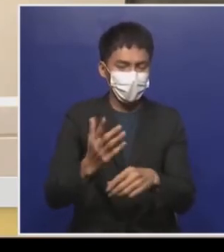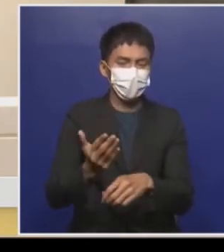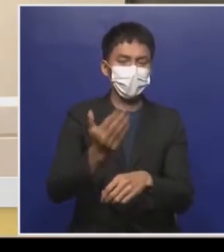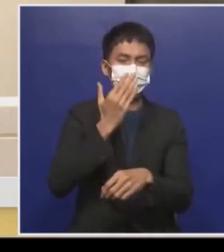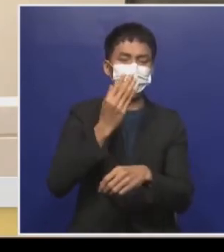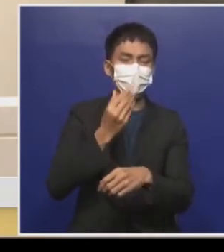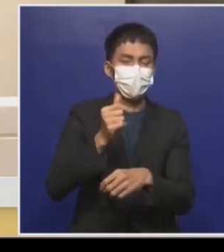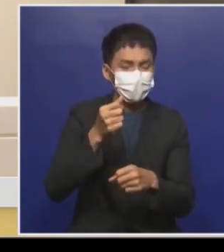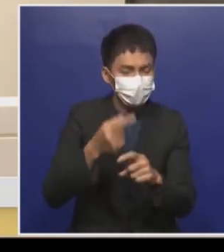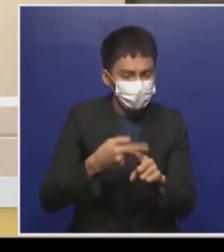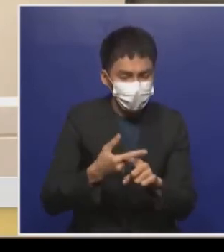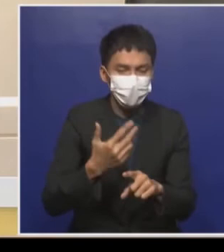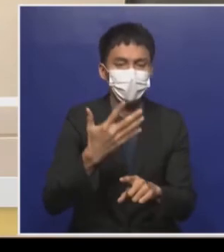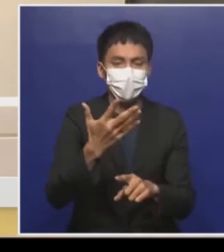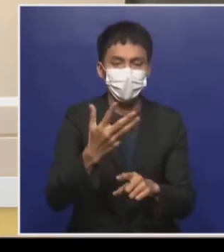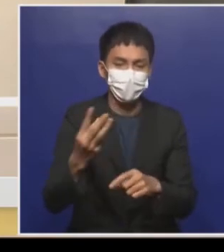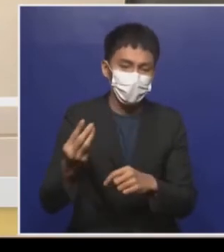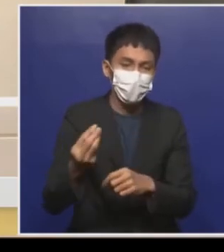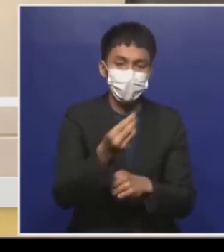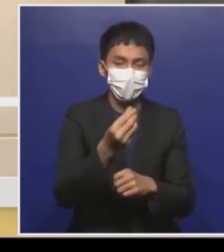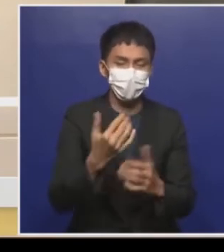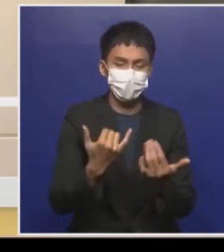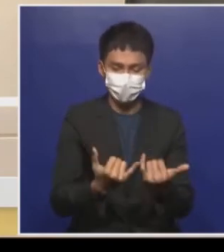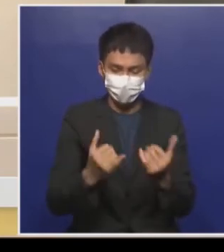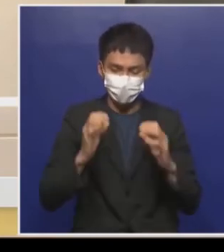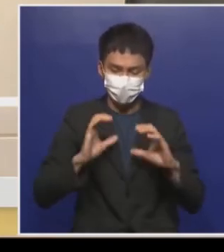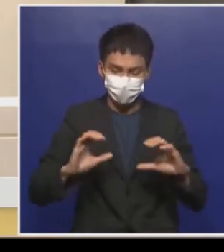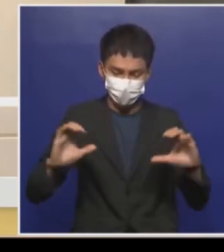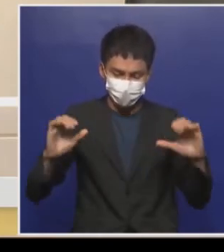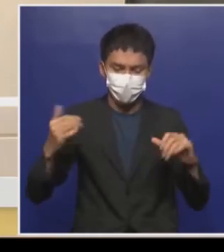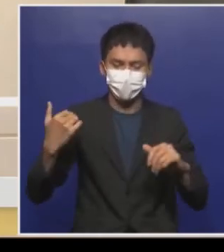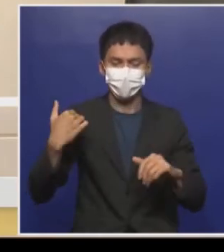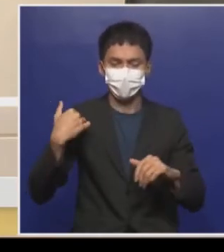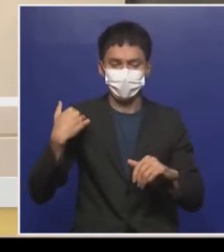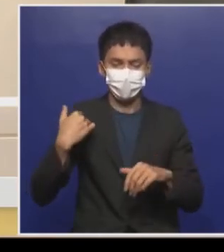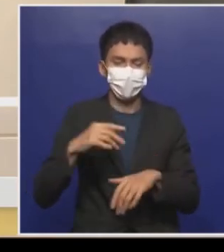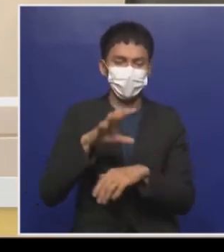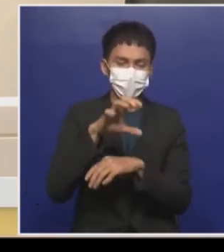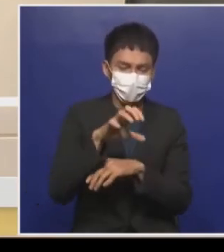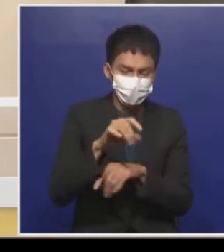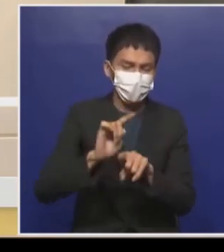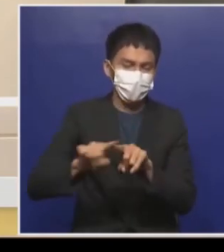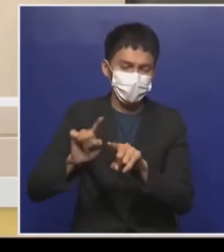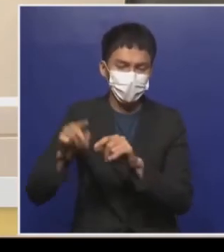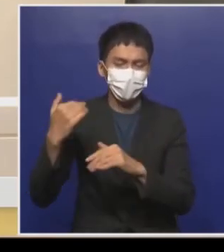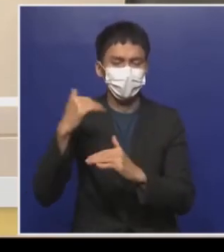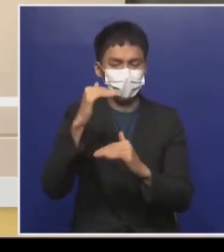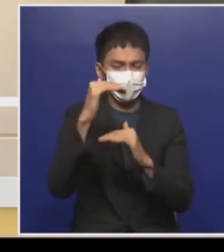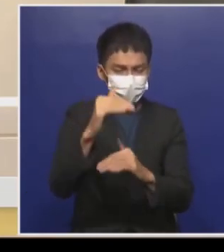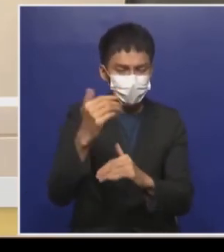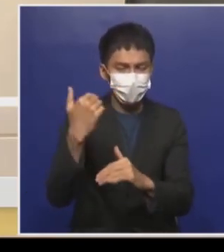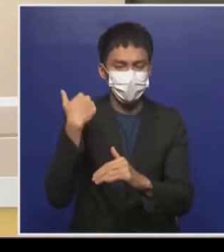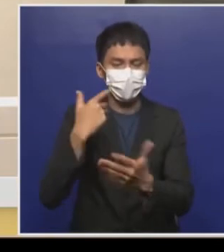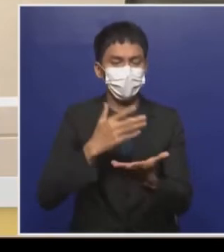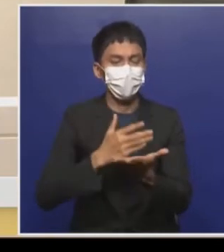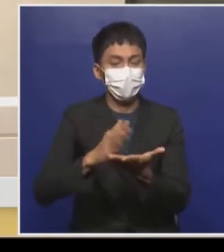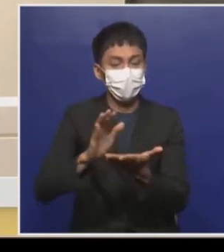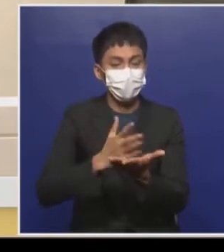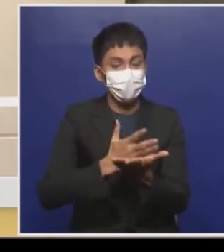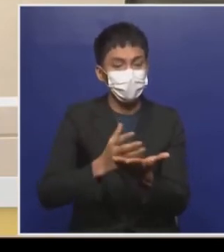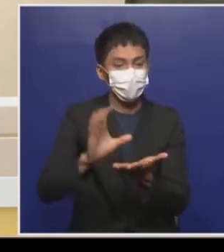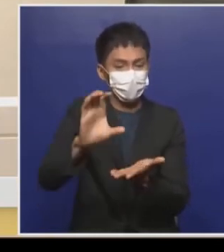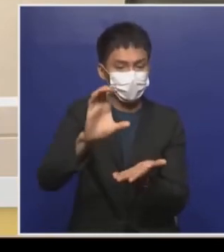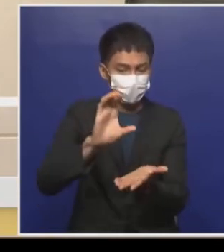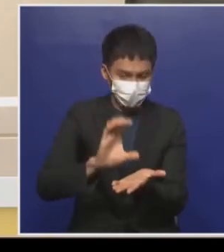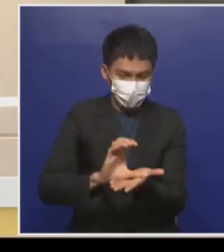5 เดือนรัฐบานี้ก็มีข้อจำกัดข้อจำกในการจัสนคปประมาณอยททานสมาชิได้พูมาแล